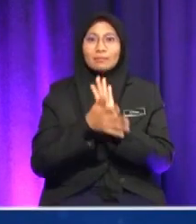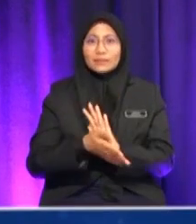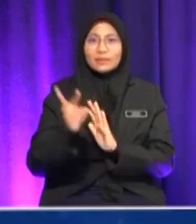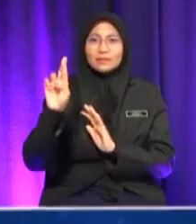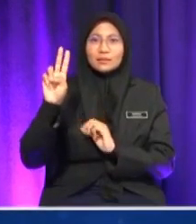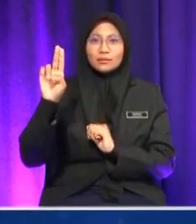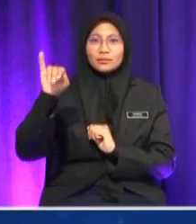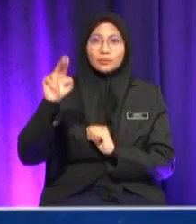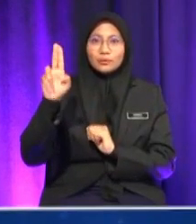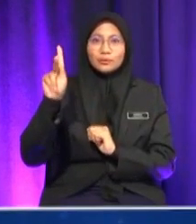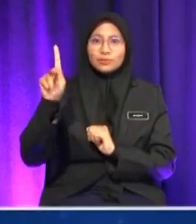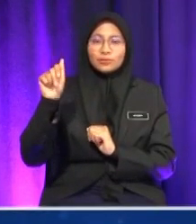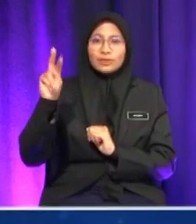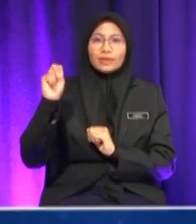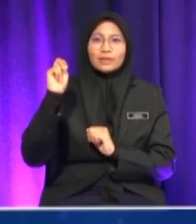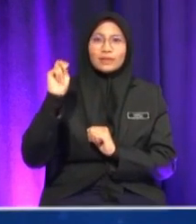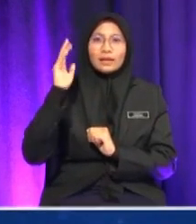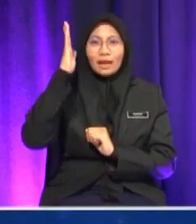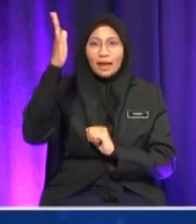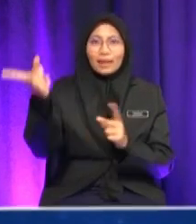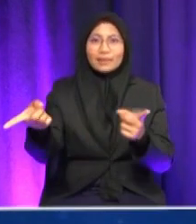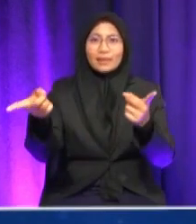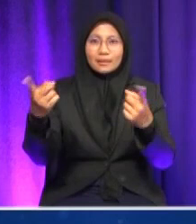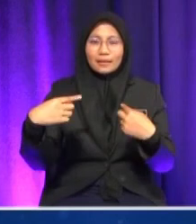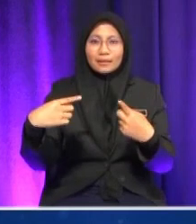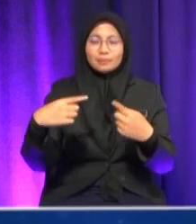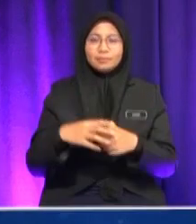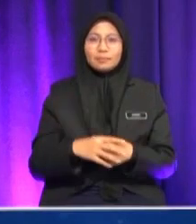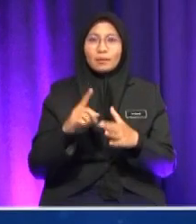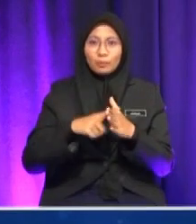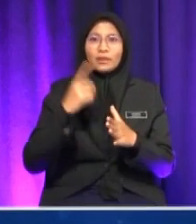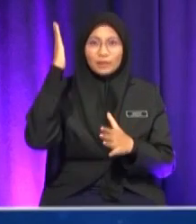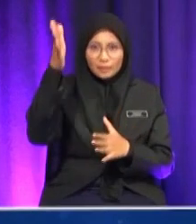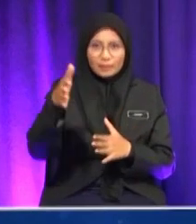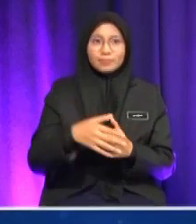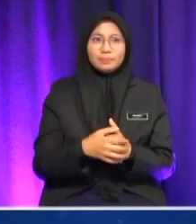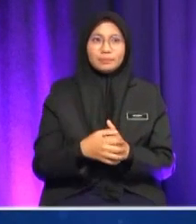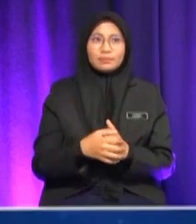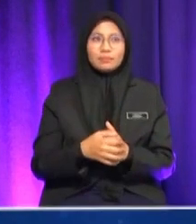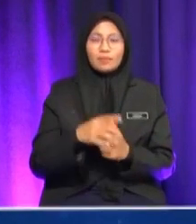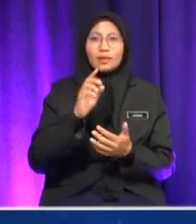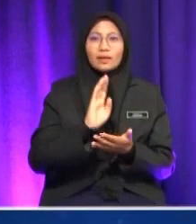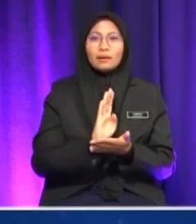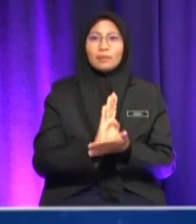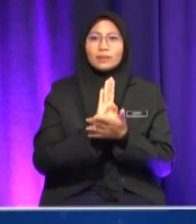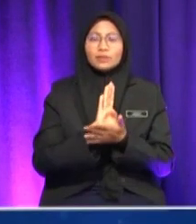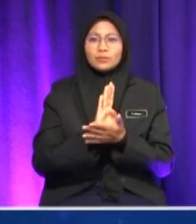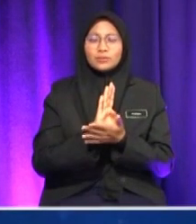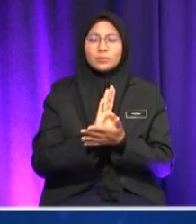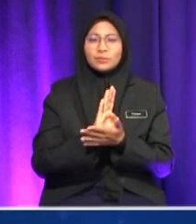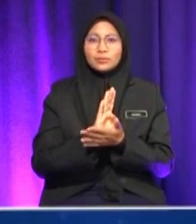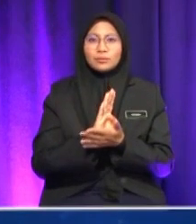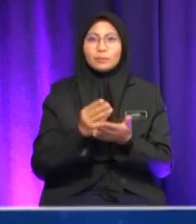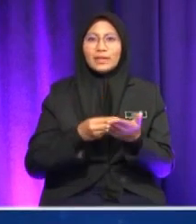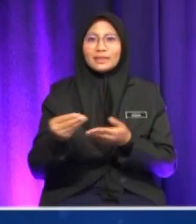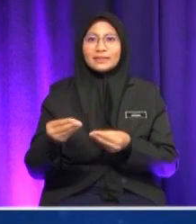perbelanjaan akan datang, iaitu dokumentasi sangat penting di sini, murid-murid. Membantu untuk membuat anggaran yang baik bagi perbelanjaan akan datang. Kalau